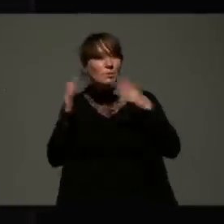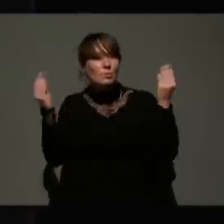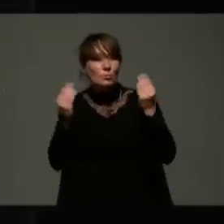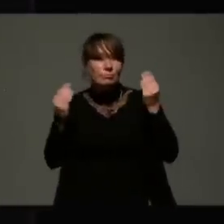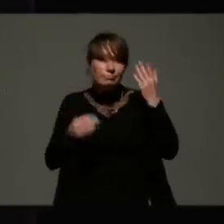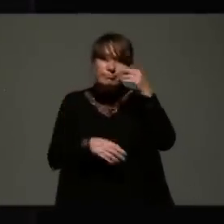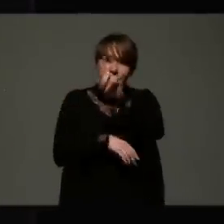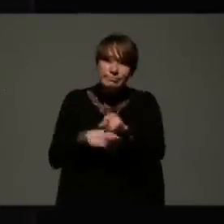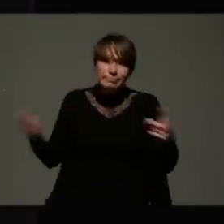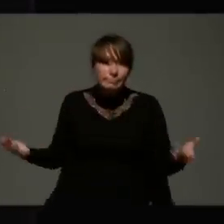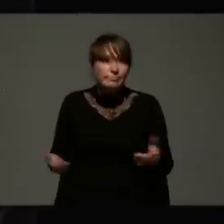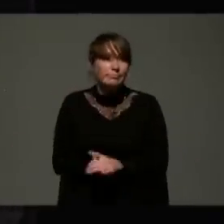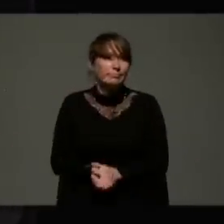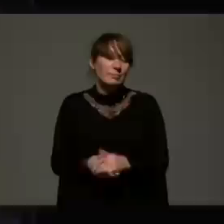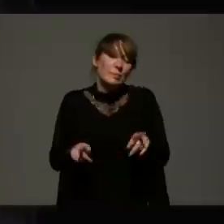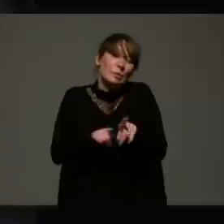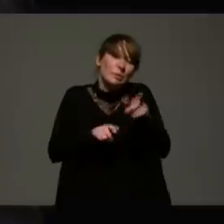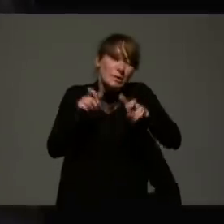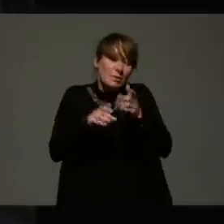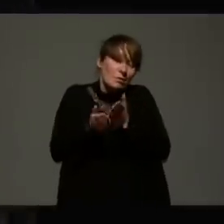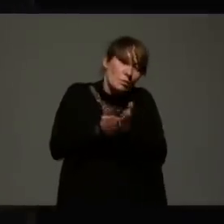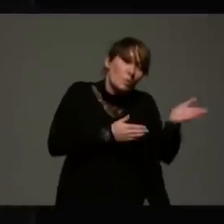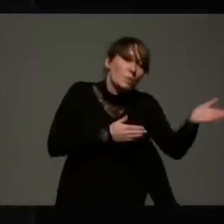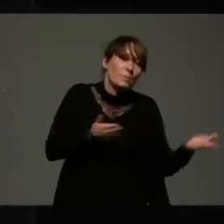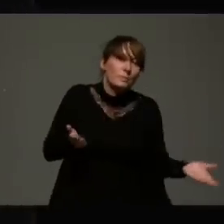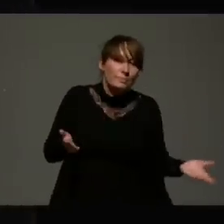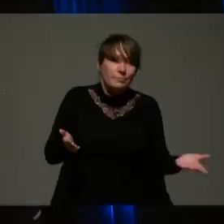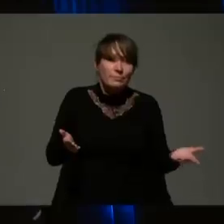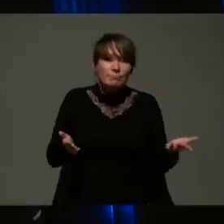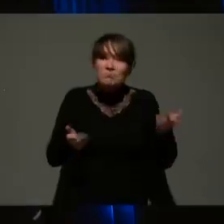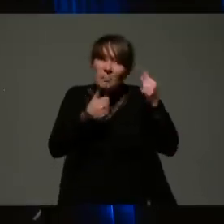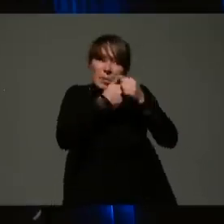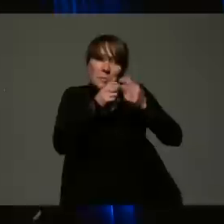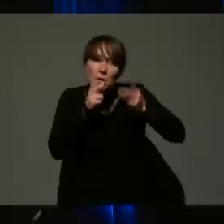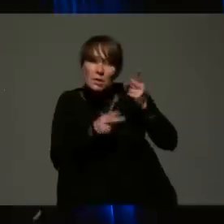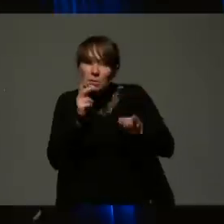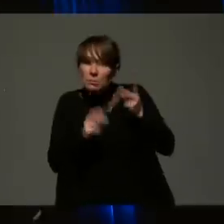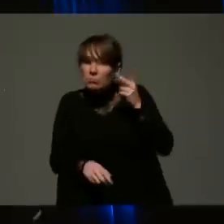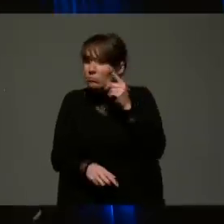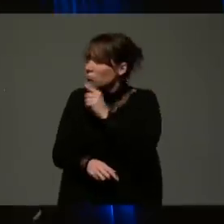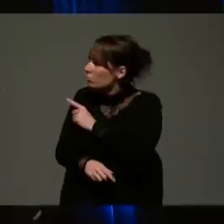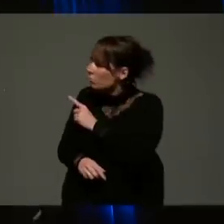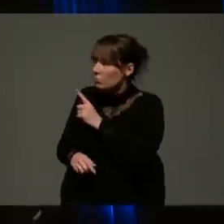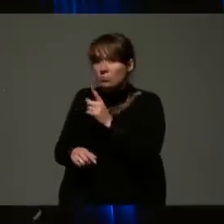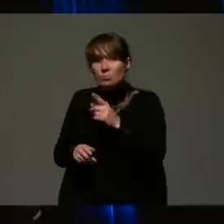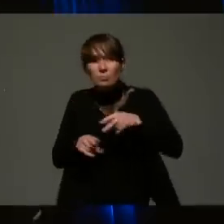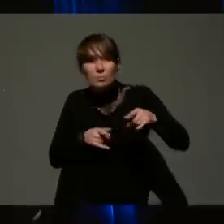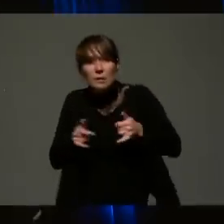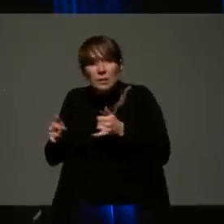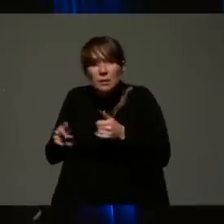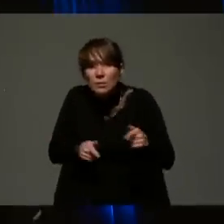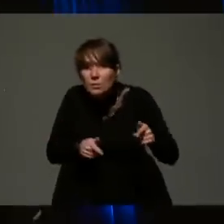et auxquelles on reviendra. Puis il y a les dérives. Vous vous souvenez peut-être de cette magnifique patineuse, Tonya